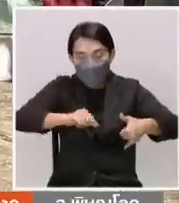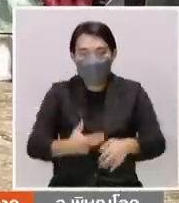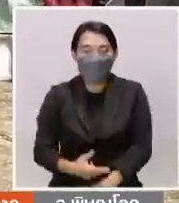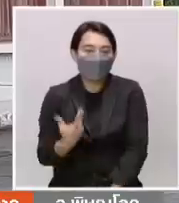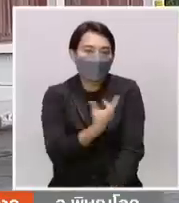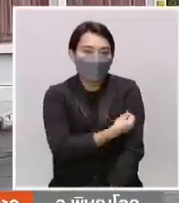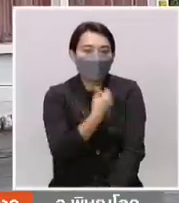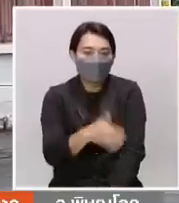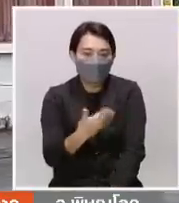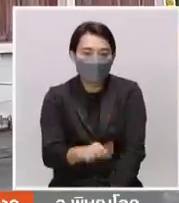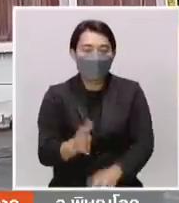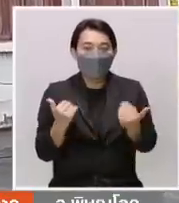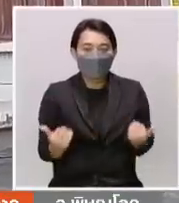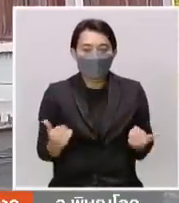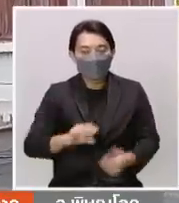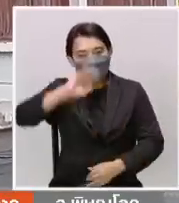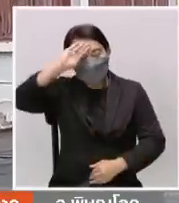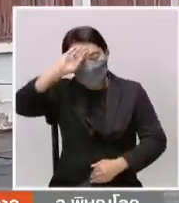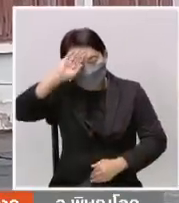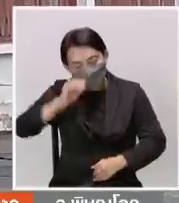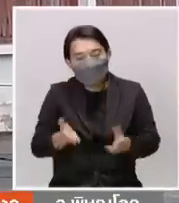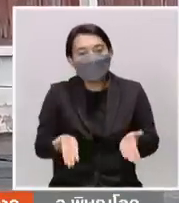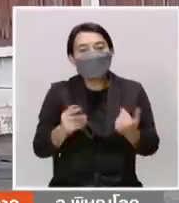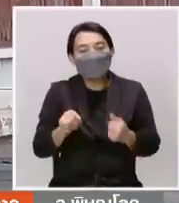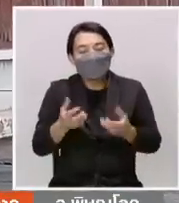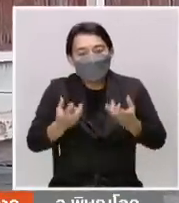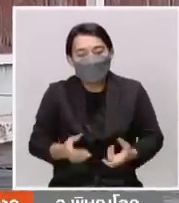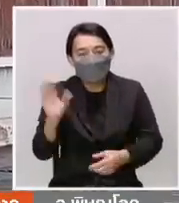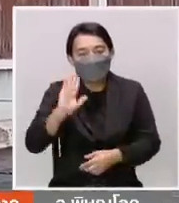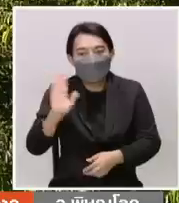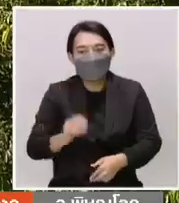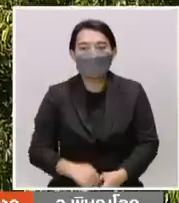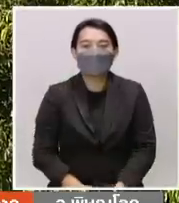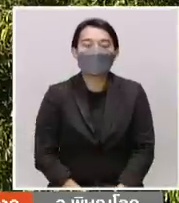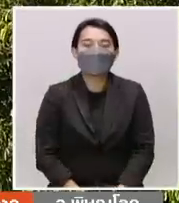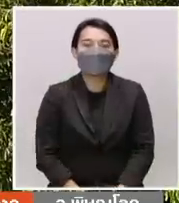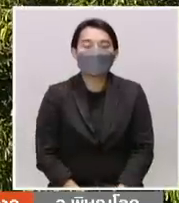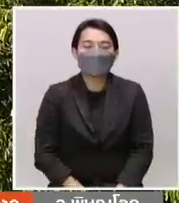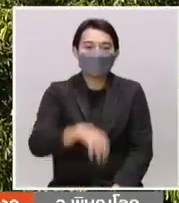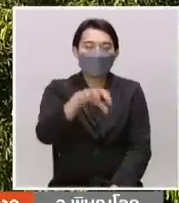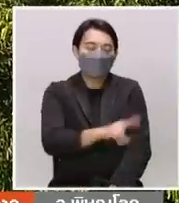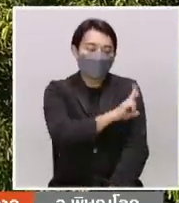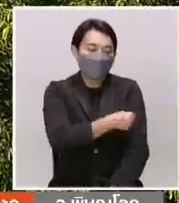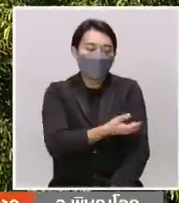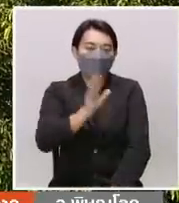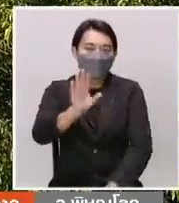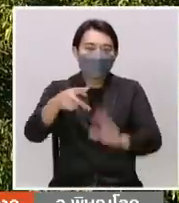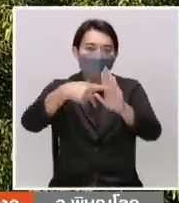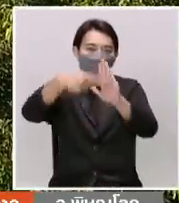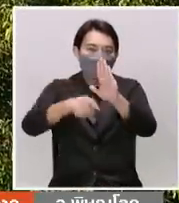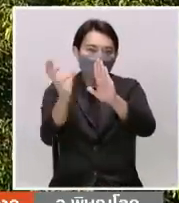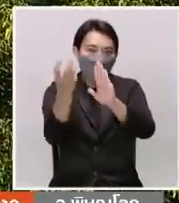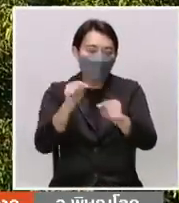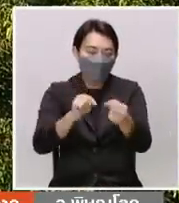ฉีดวัคซีนแล้วและตอนนี้อาการป่วยยังไม่รุนแรงนะคะสำนักงานสาธารณสุขจังหวัดพิษณุโลกรายงาน